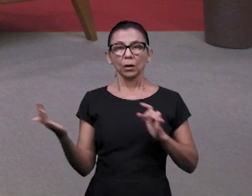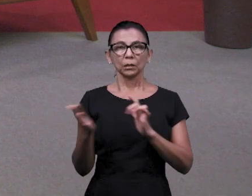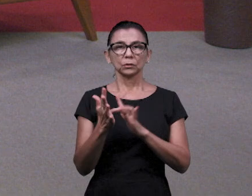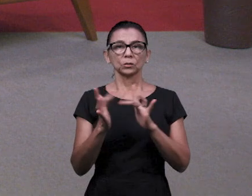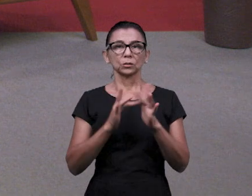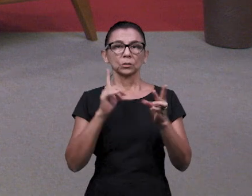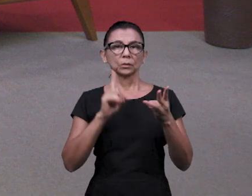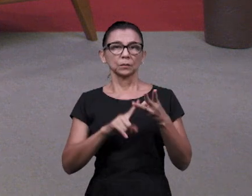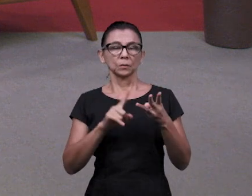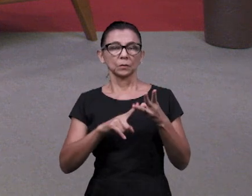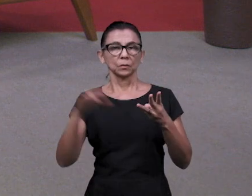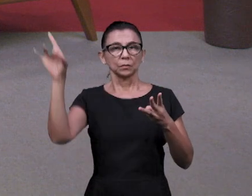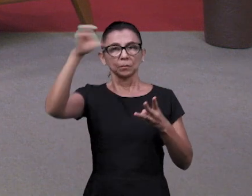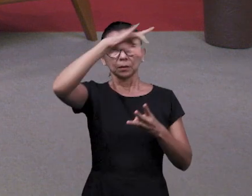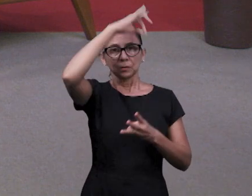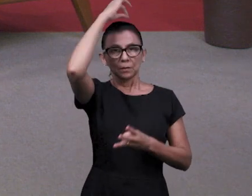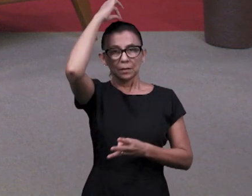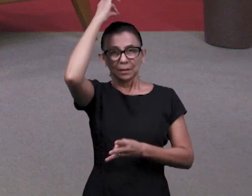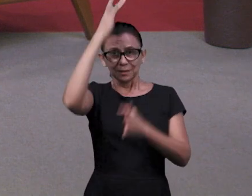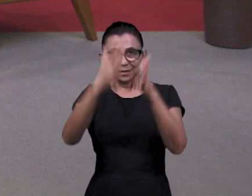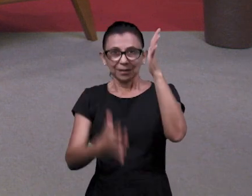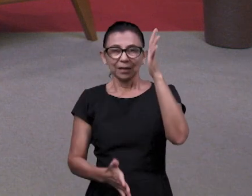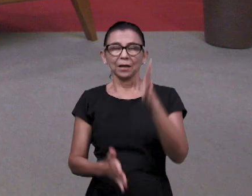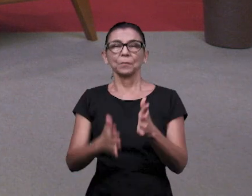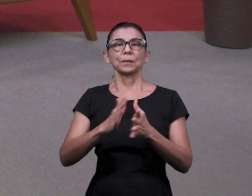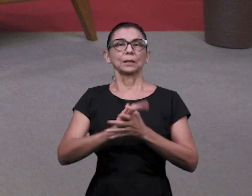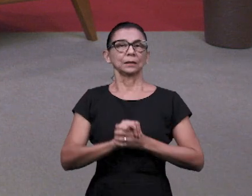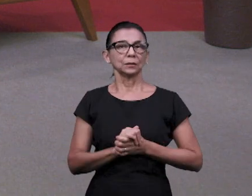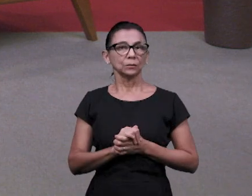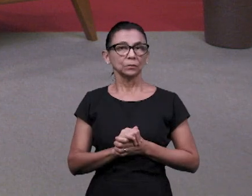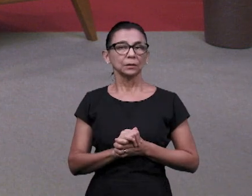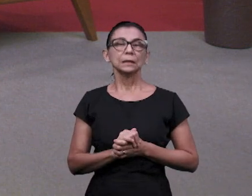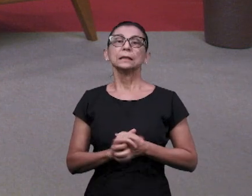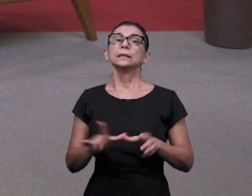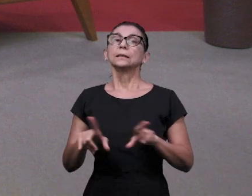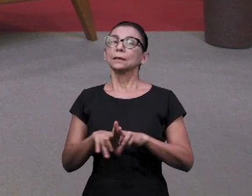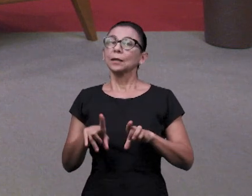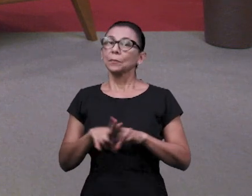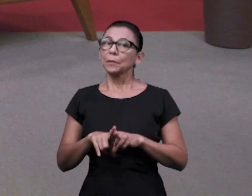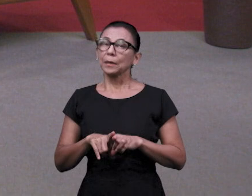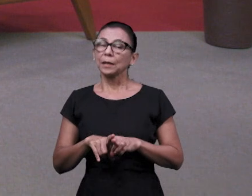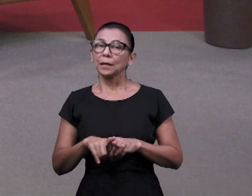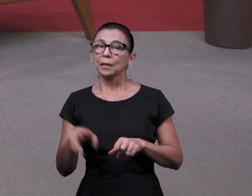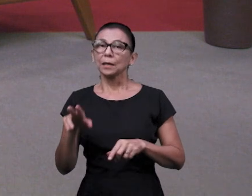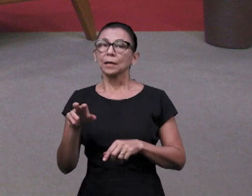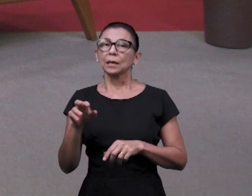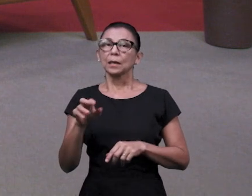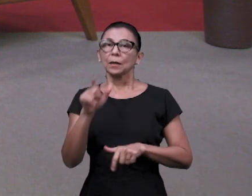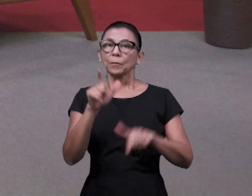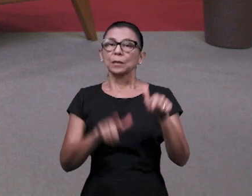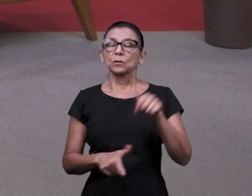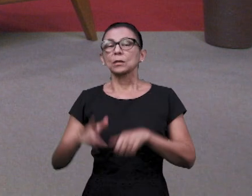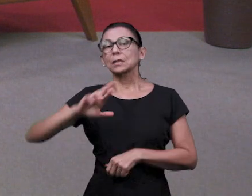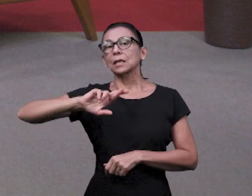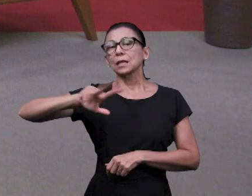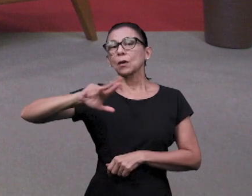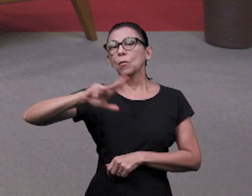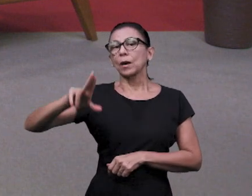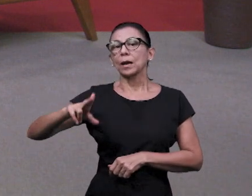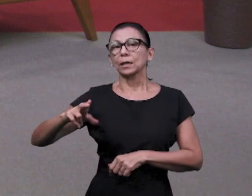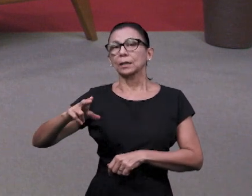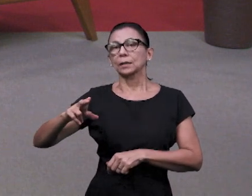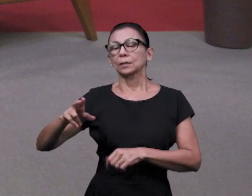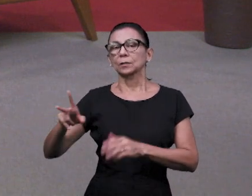versement du Saint-Esprit, le salut des Juifs, c'est-à-dire de ceux qui n'étaient pas Juifs,